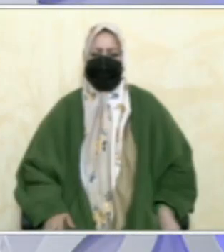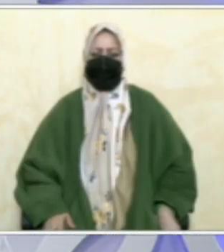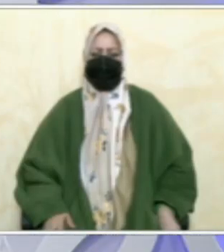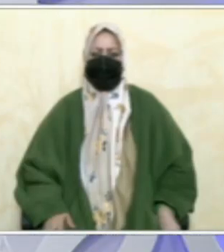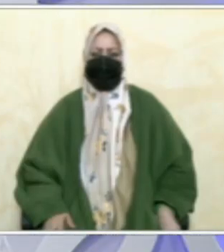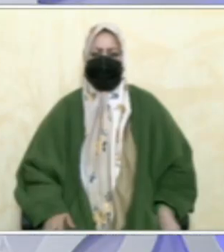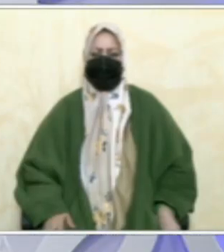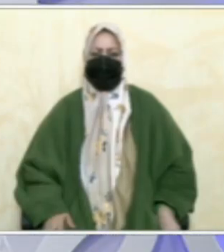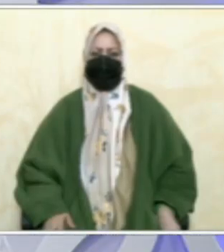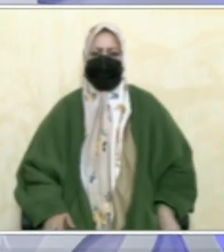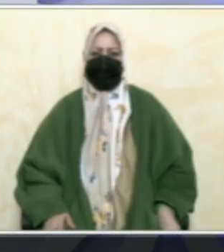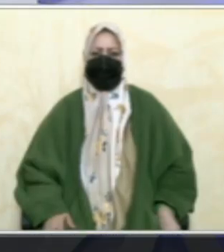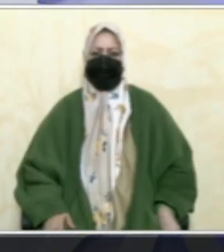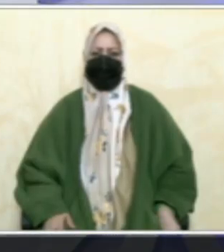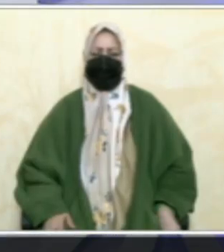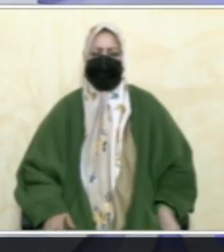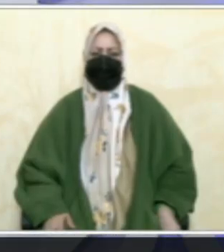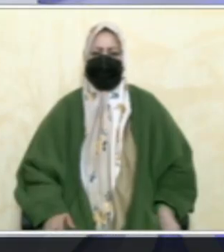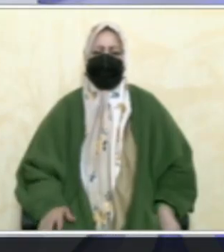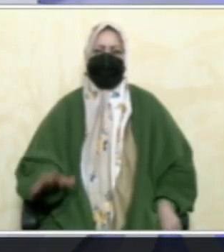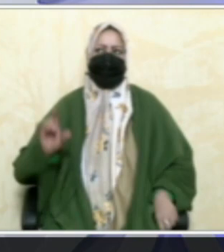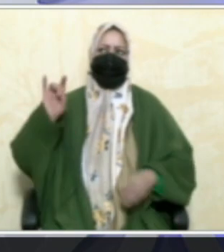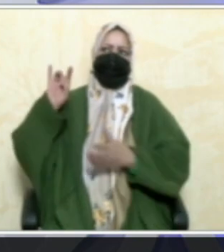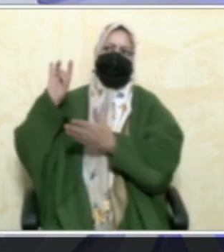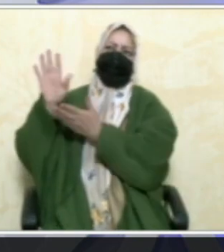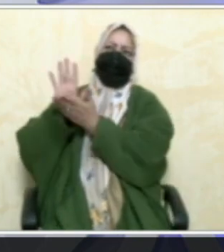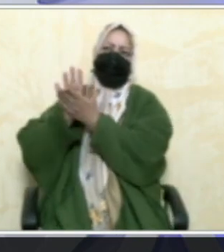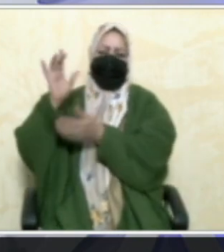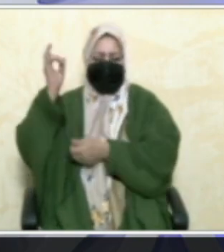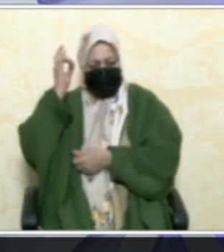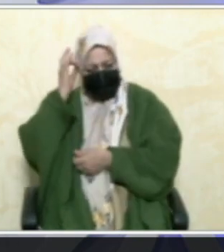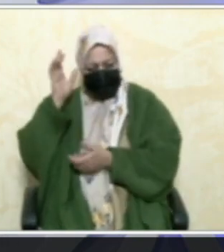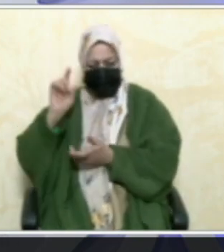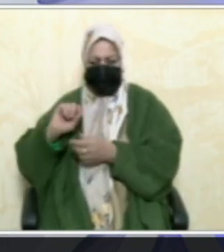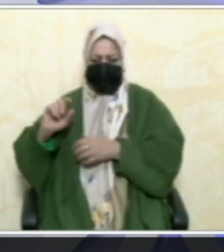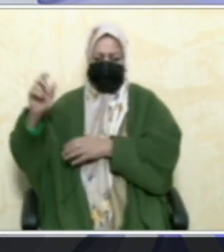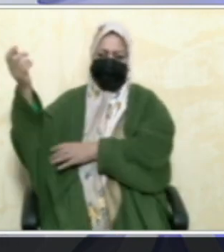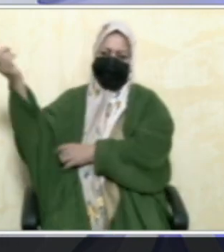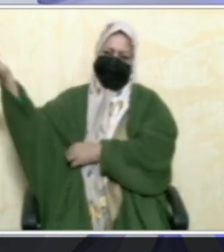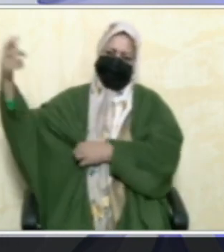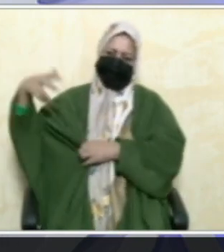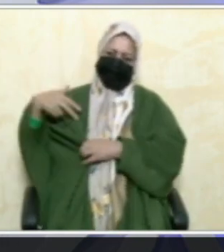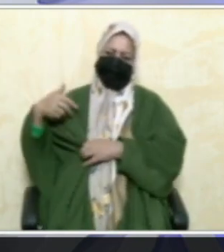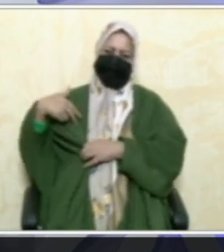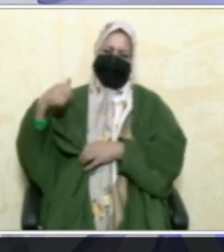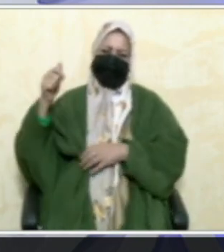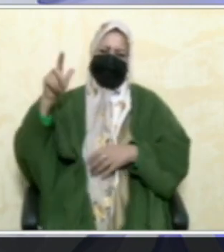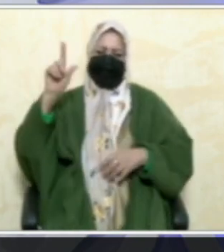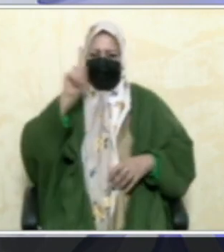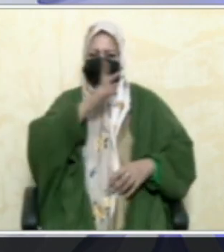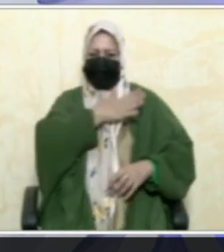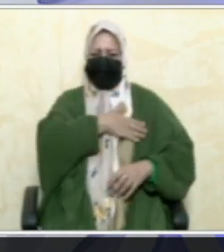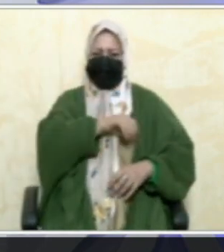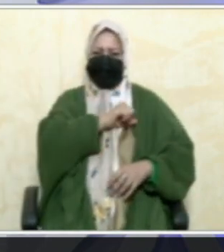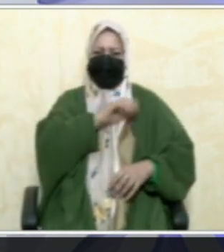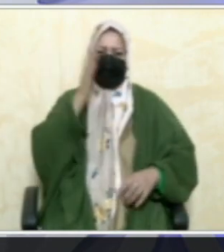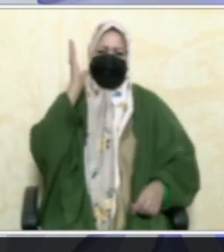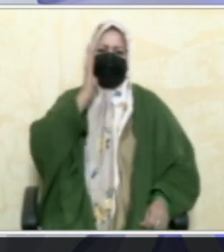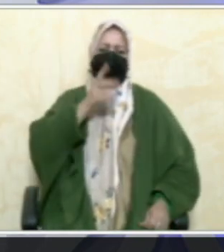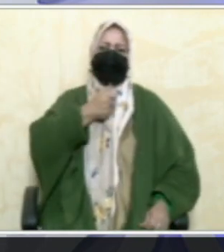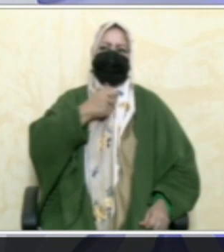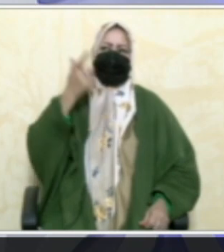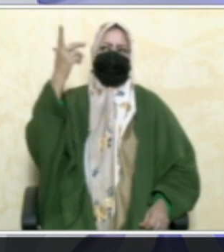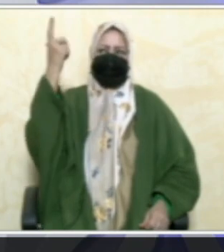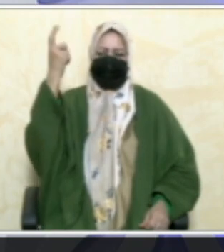أعوذ بالله من الشيطان الرجيم، بسم الله الرحمن الرحيم، والصلاة والسلام على أشرف المرسلين سيدنا